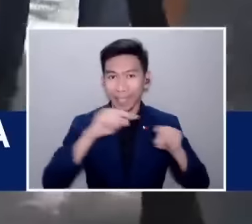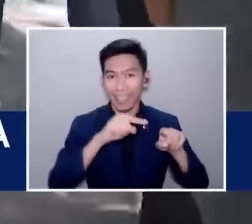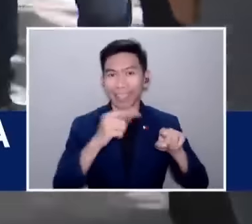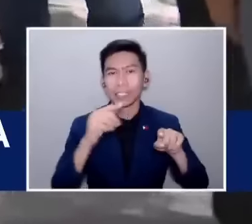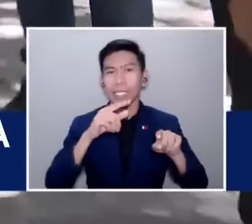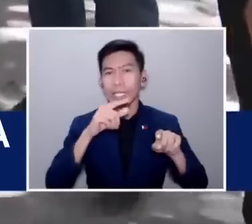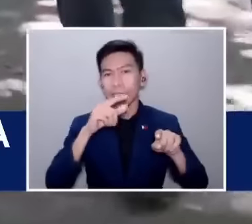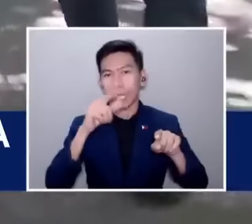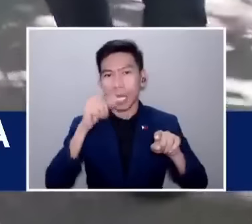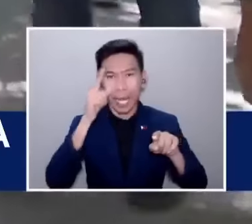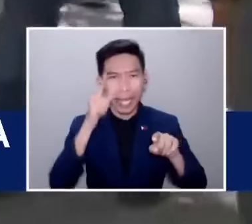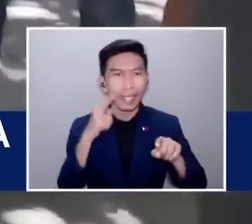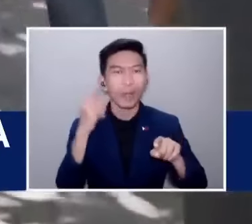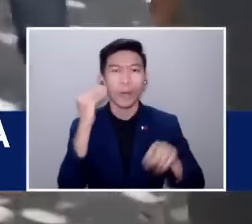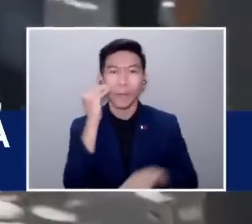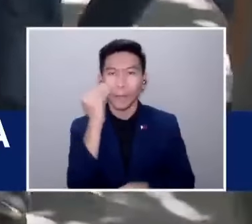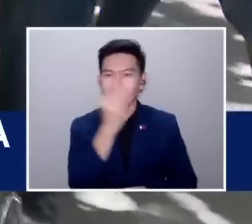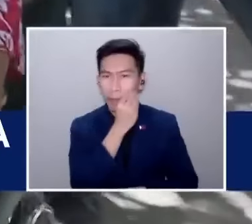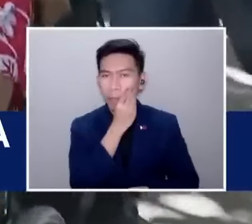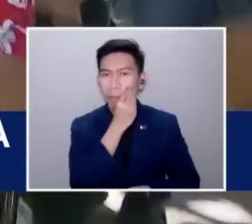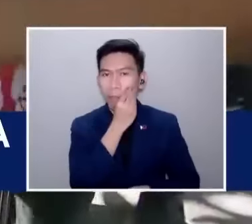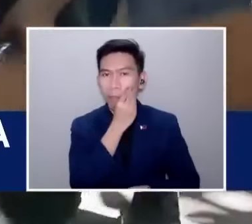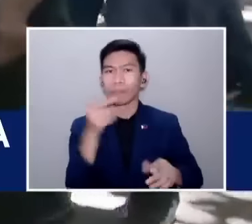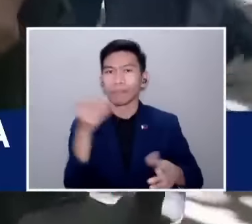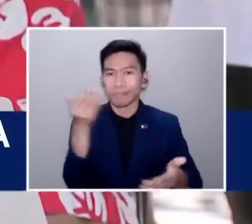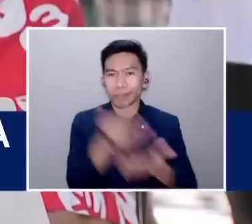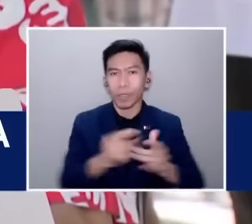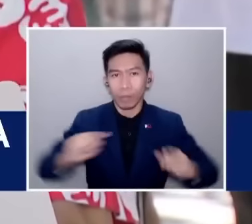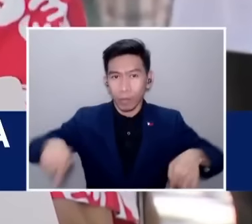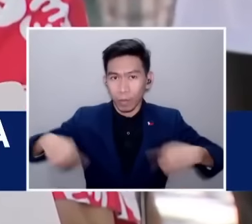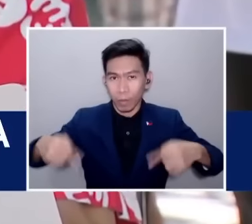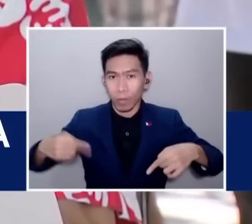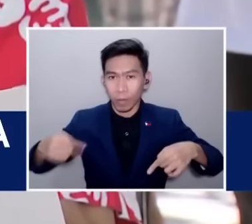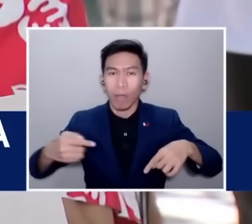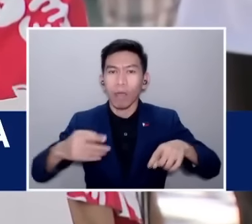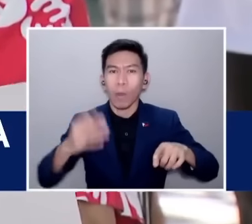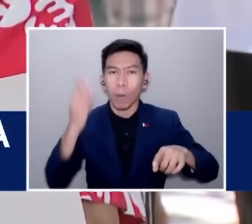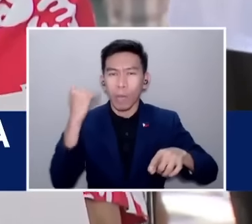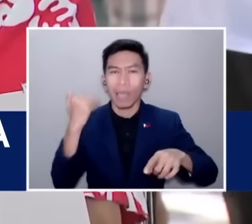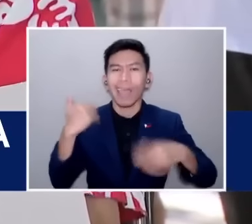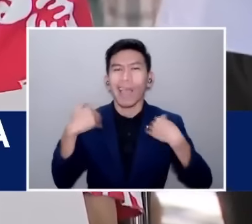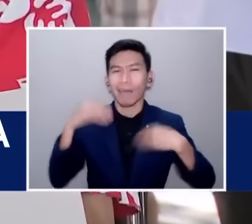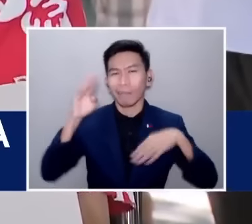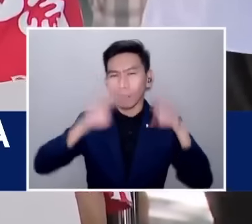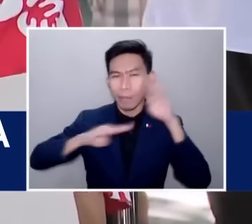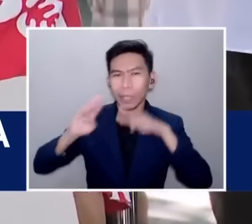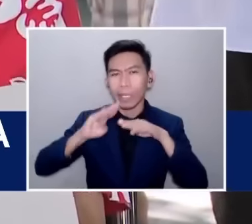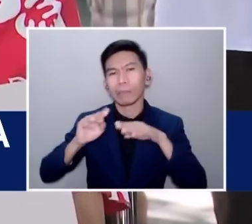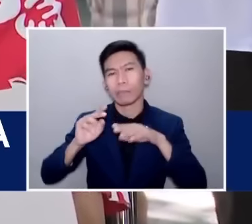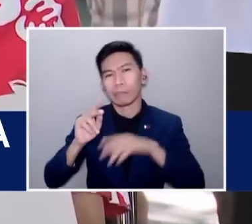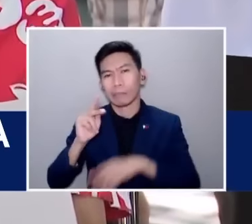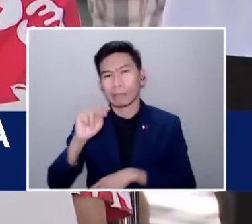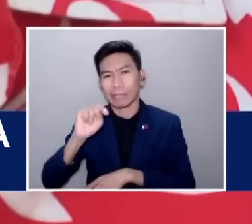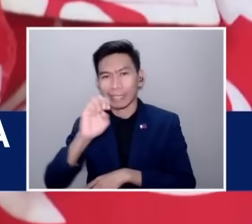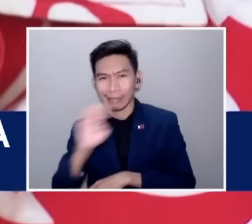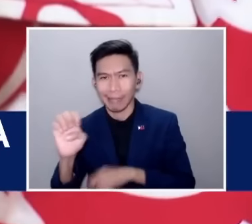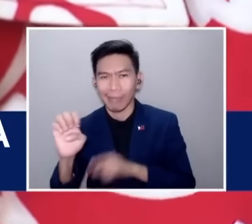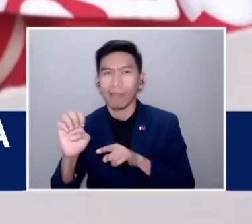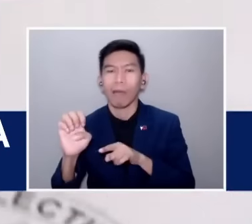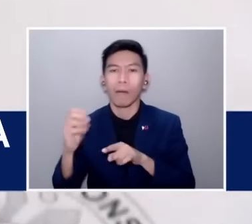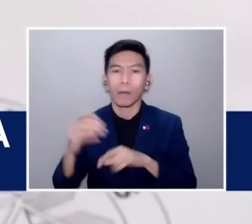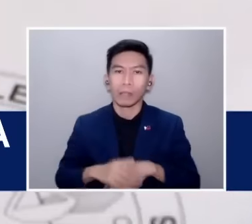at hirap pa rin maglakad matapos ang kanyang knee replacement operation. Kwento ni Atienza, nag-aalala siya kung bakit tumagos ang